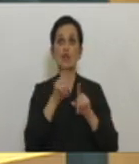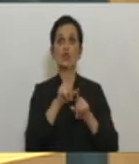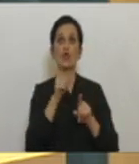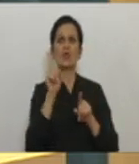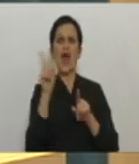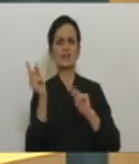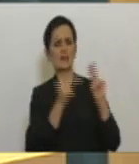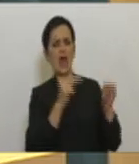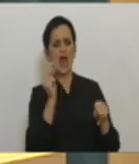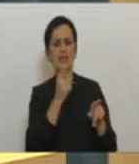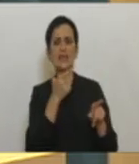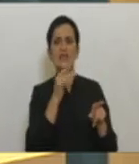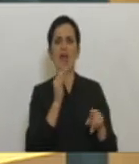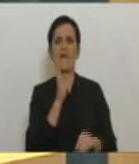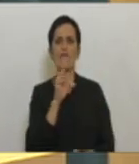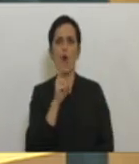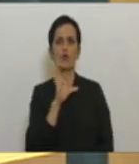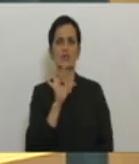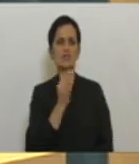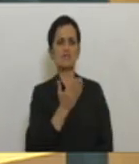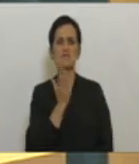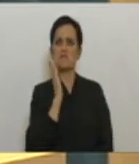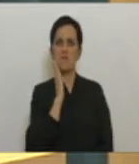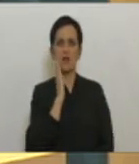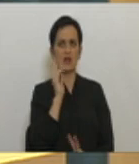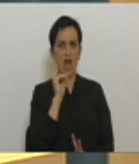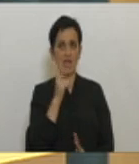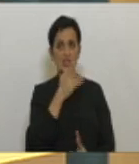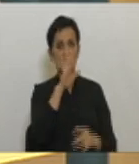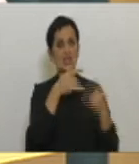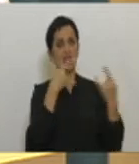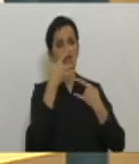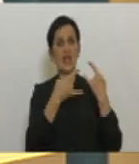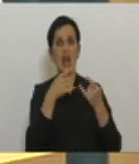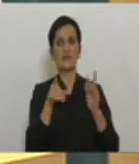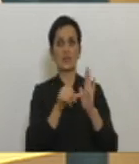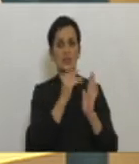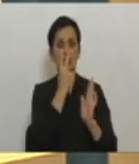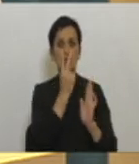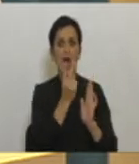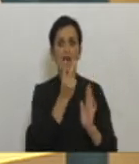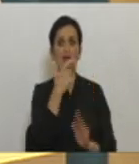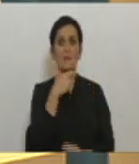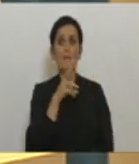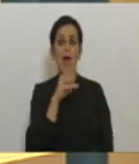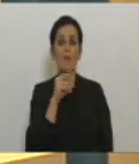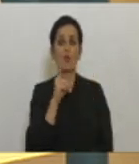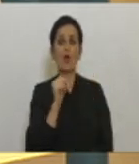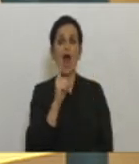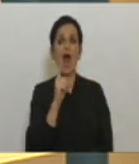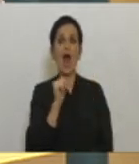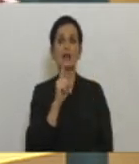ვოლსკის მართლა არ ვიცი ალბათ ნახავ შემდეგ ტელევიზიის საშუალებით ამკა ხაზარაძე ამ